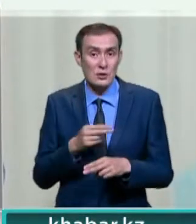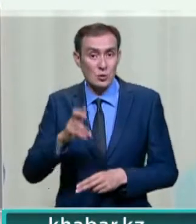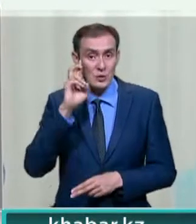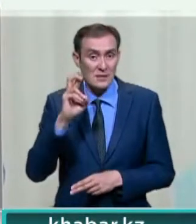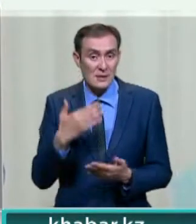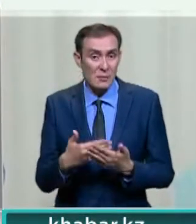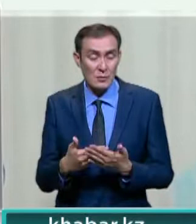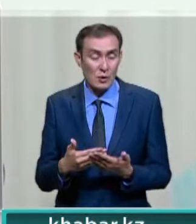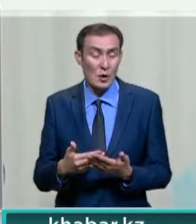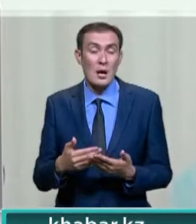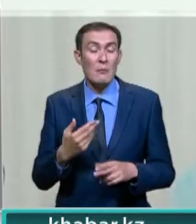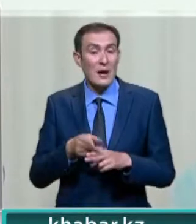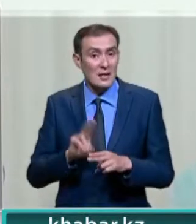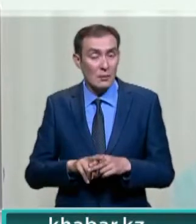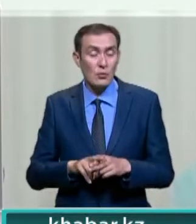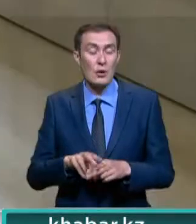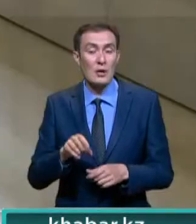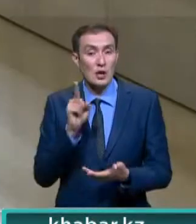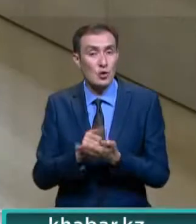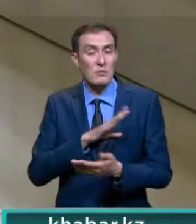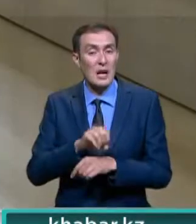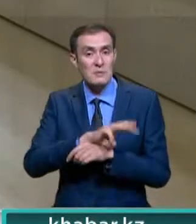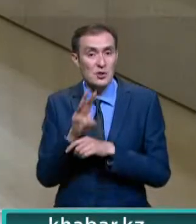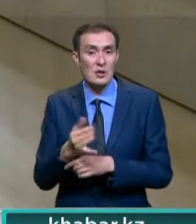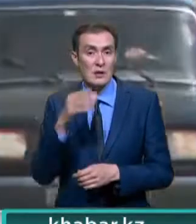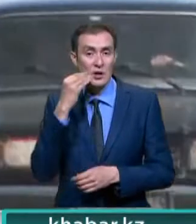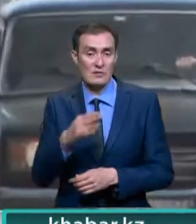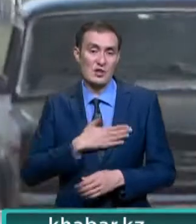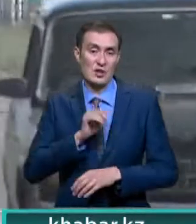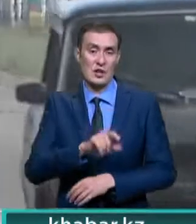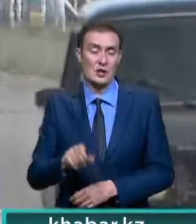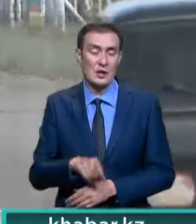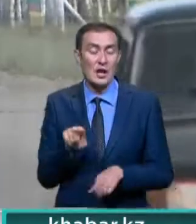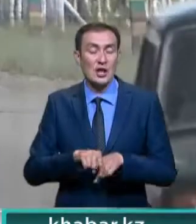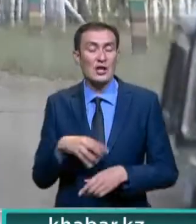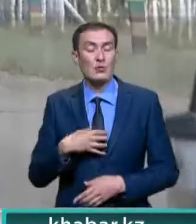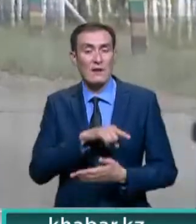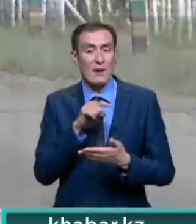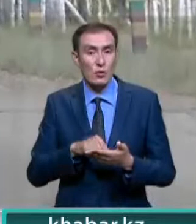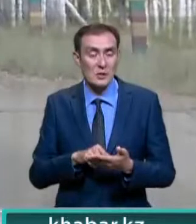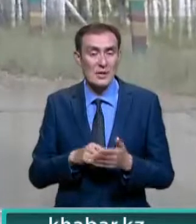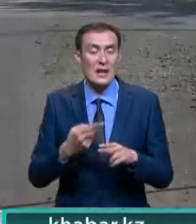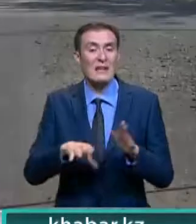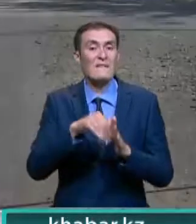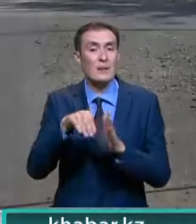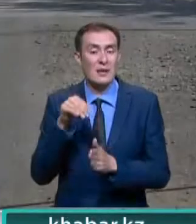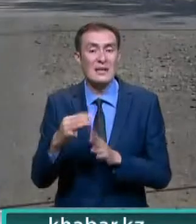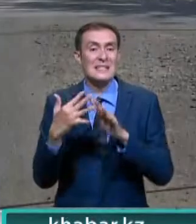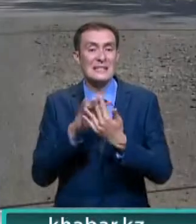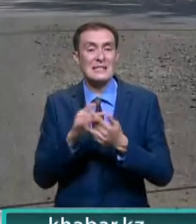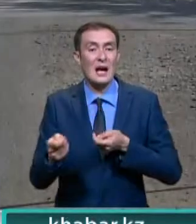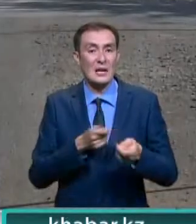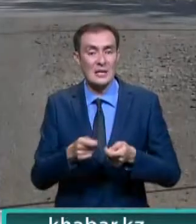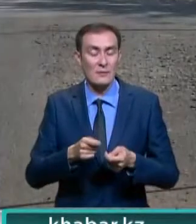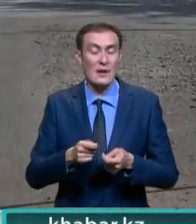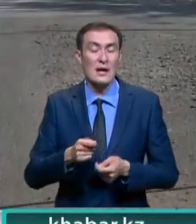программ, нацеленных на обеспечение благосостояния наших граждан. Затронули актуальную тему для страны – выборы сельских хакимов. Первые